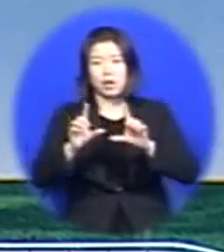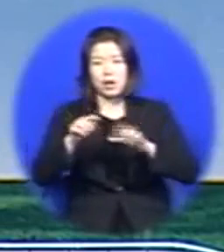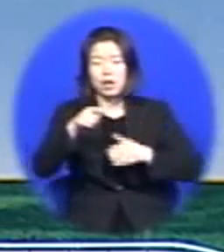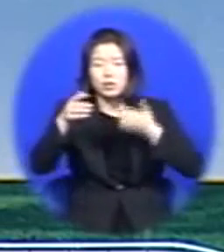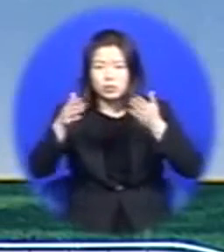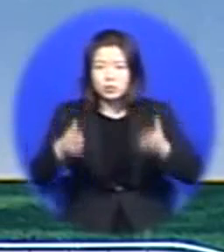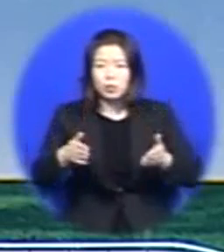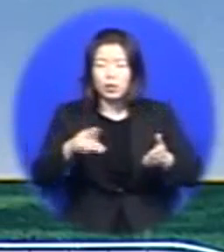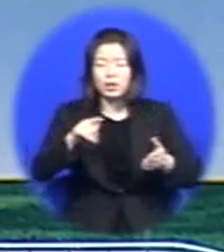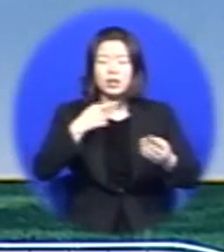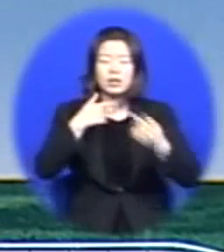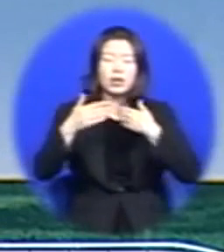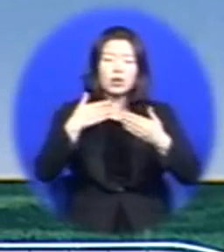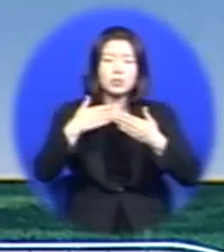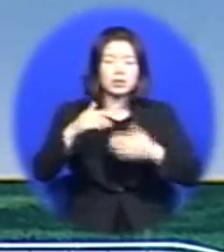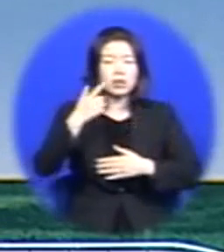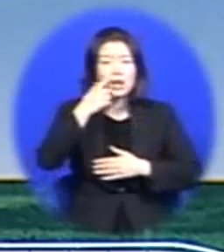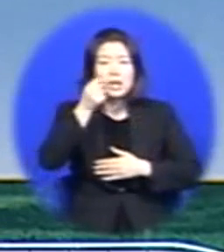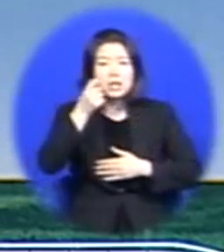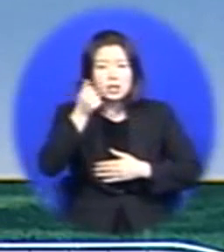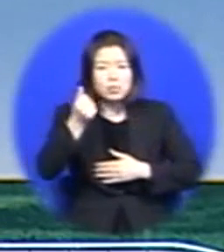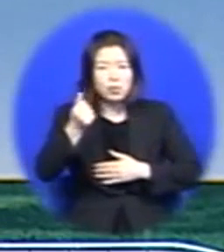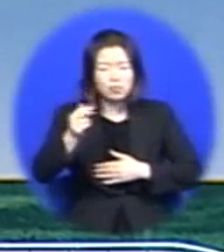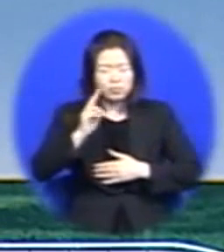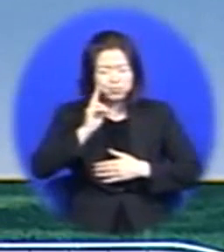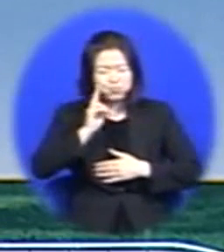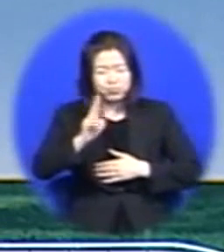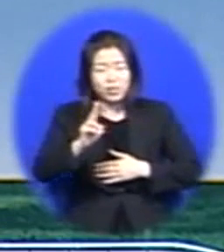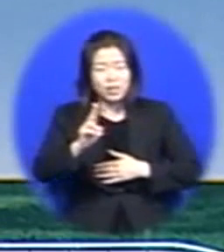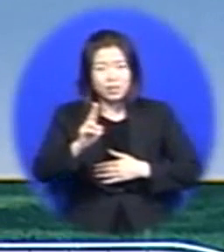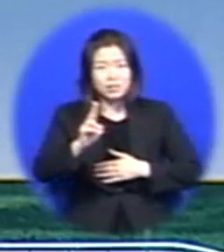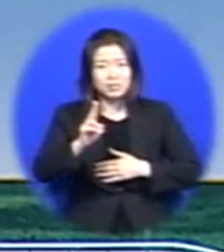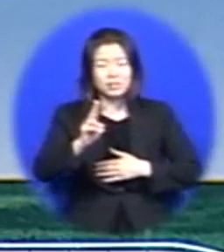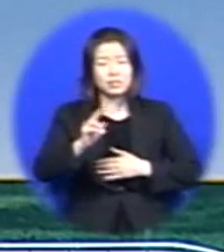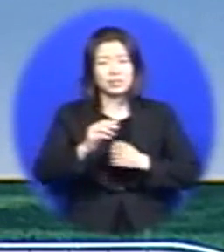그가 경험했던 일본의 그 참혹한